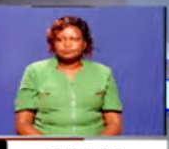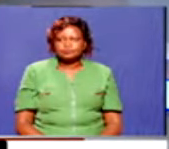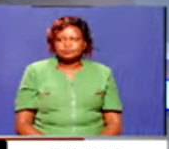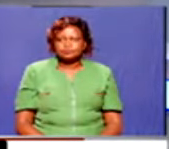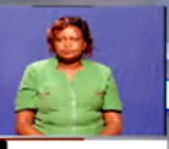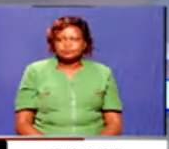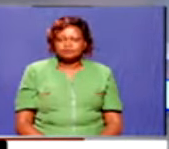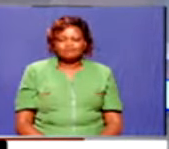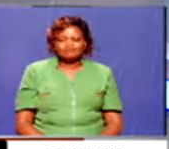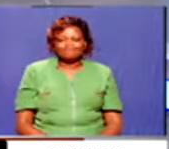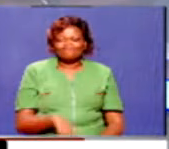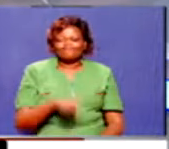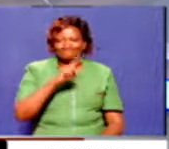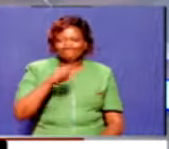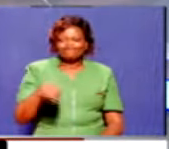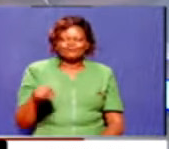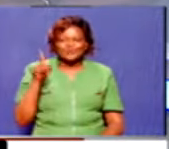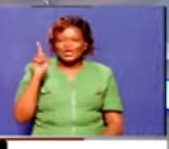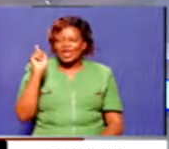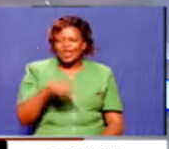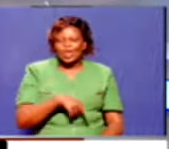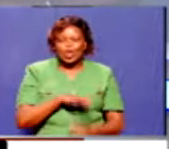Tunakemea kabisa, huu ni ukatili wa hali ya juu.